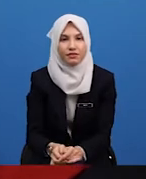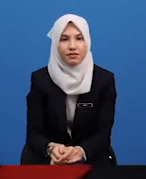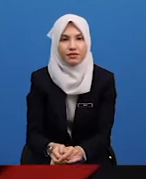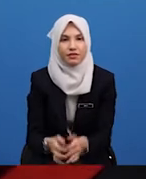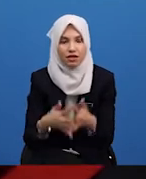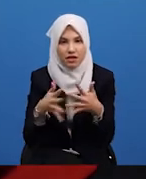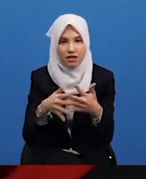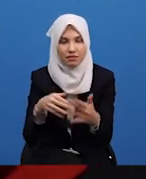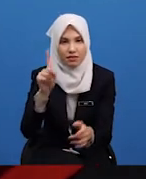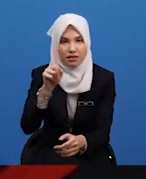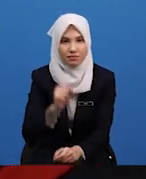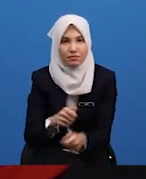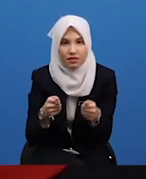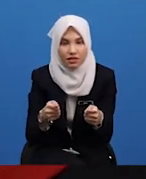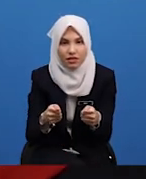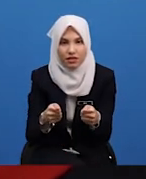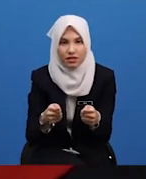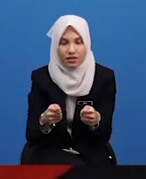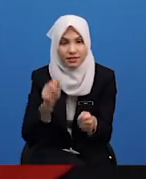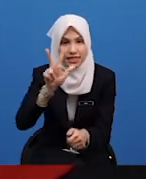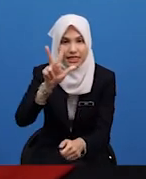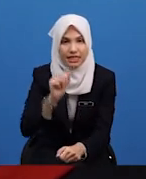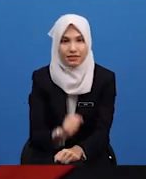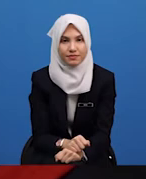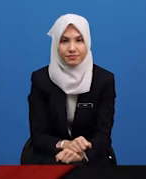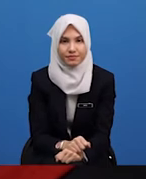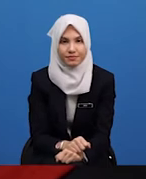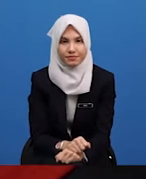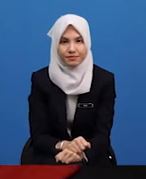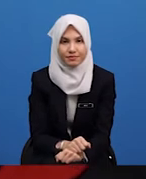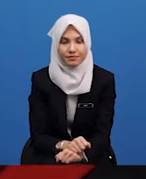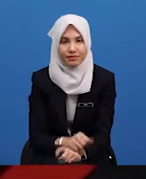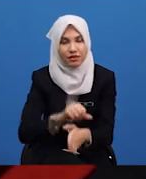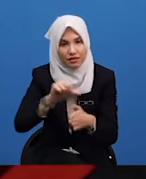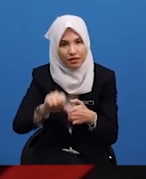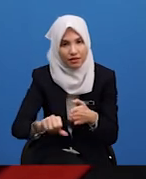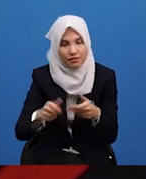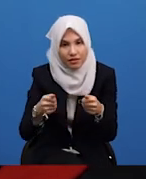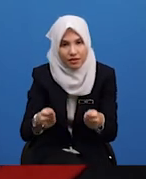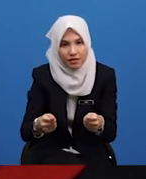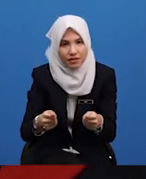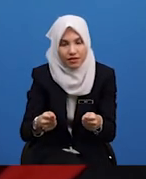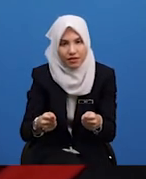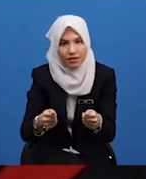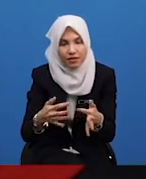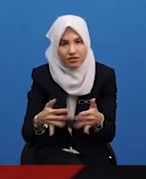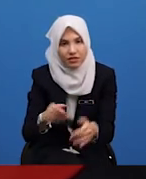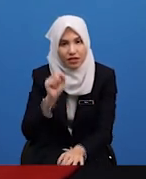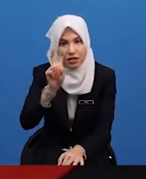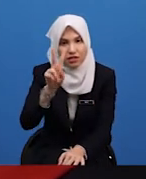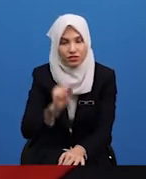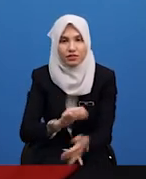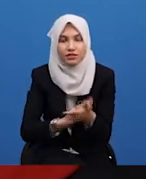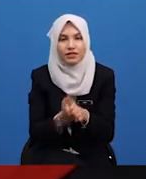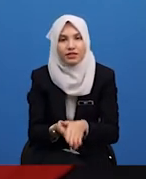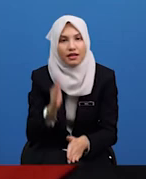Kemudian kita akan menekan menggunakan jari ketiga. Dan terakhir barulah kita menekan menggunakan jari kedua. Jadi dia